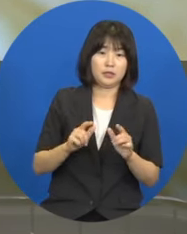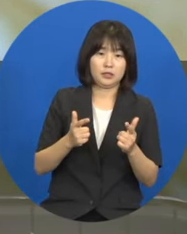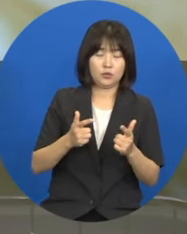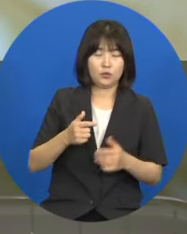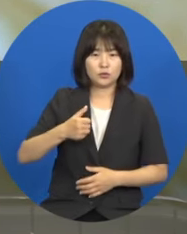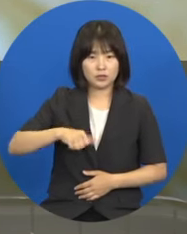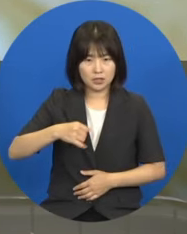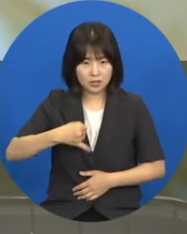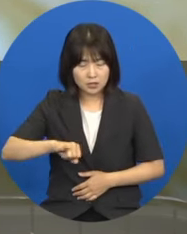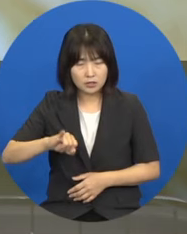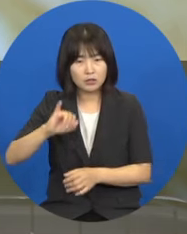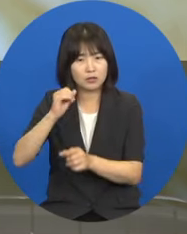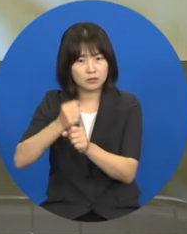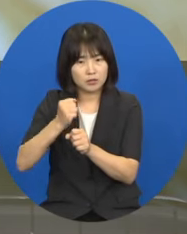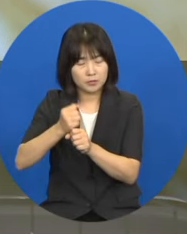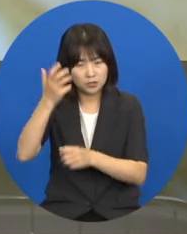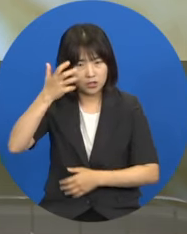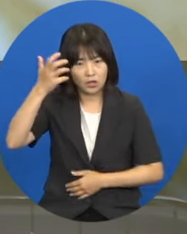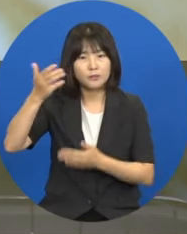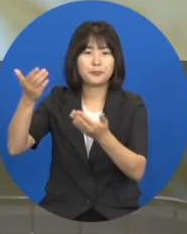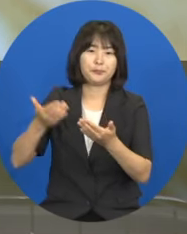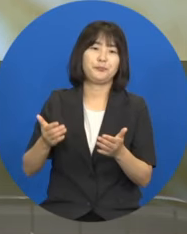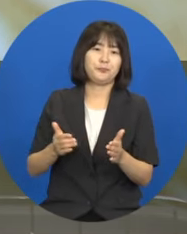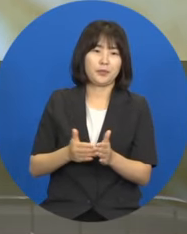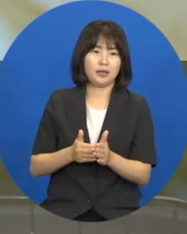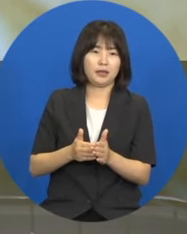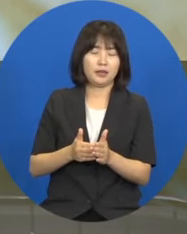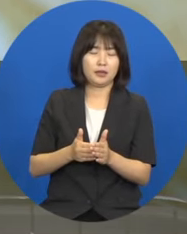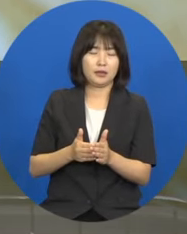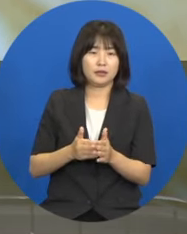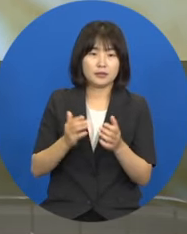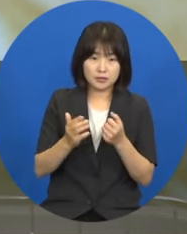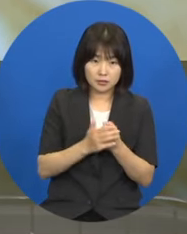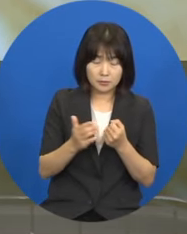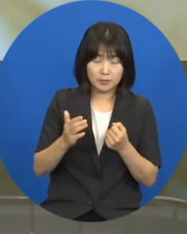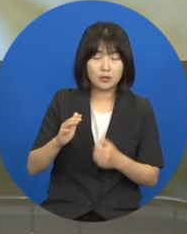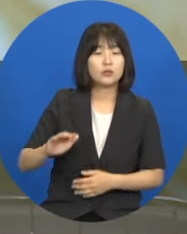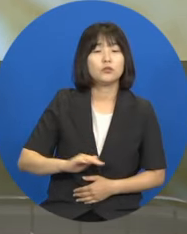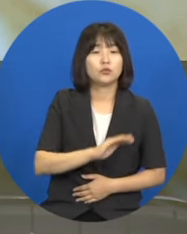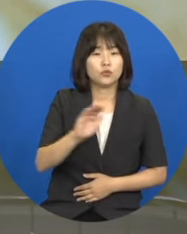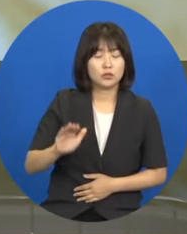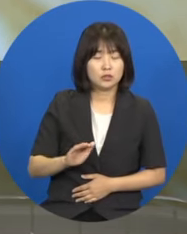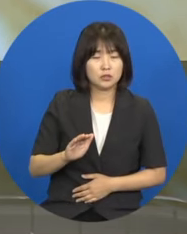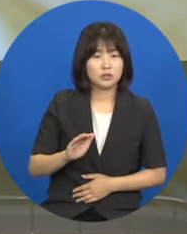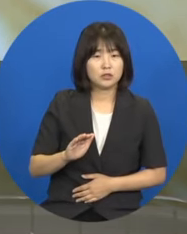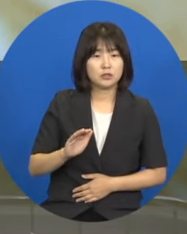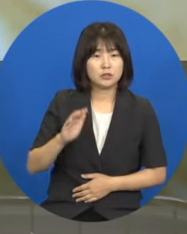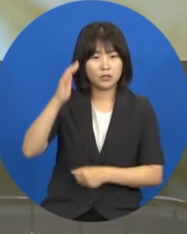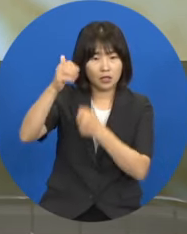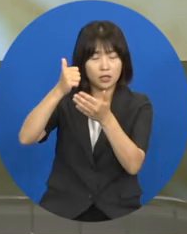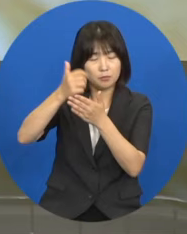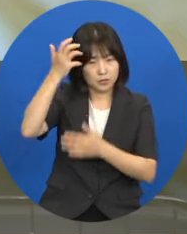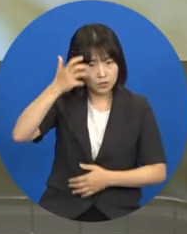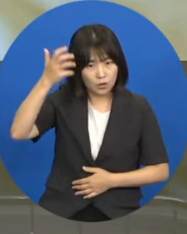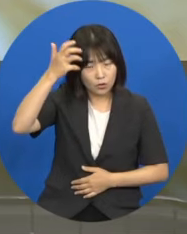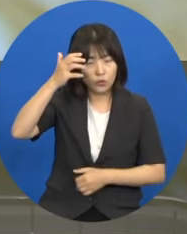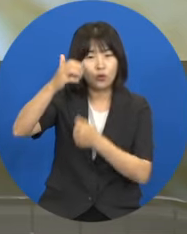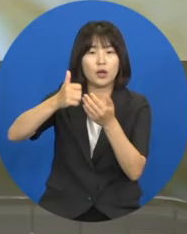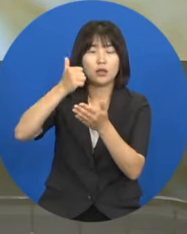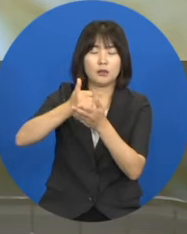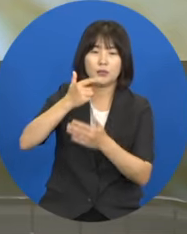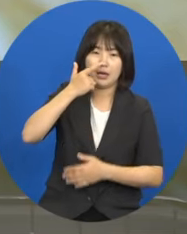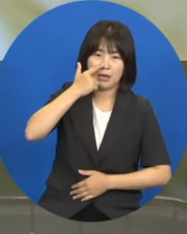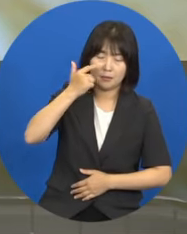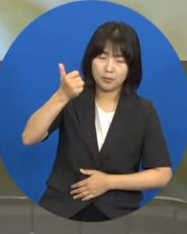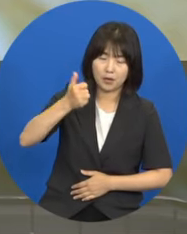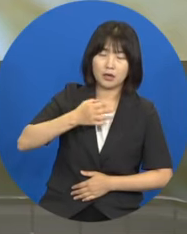아니라 자녀로 삼으시는 영을 받았습니다. 그래서 우리는 그 영으로 하나님을